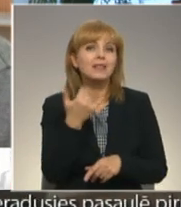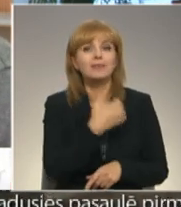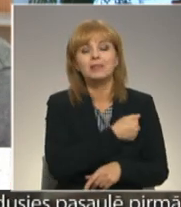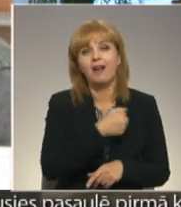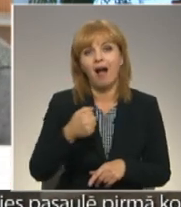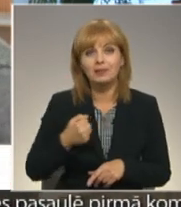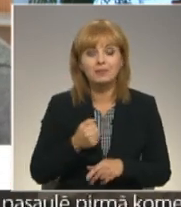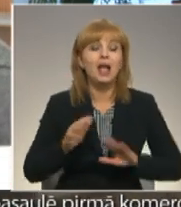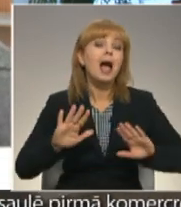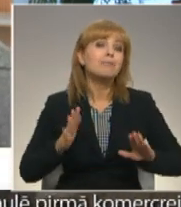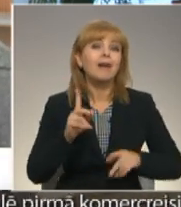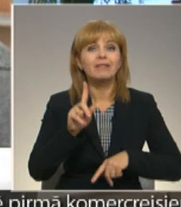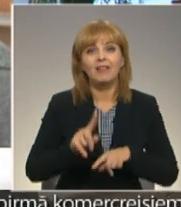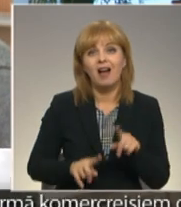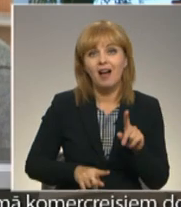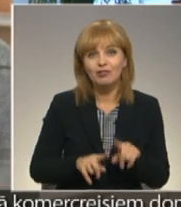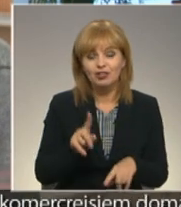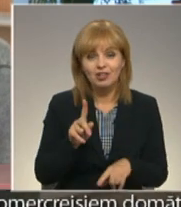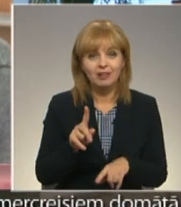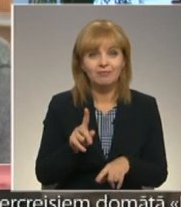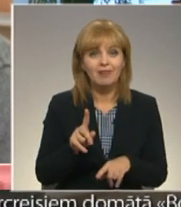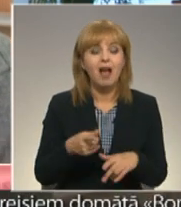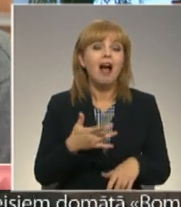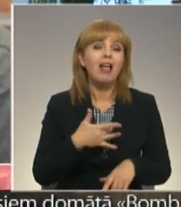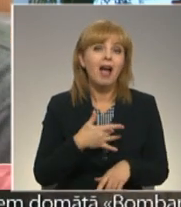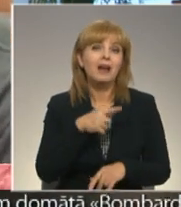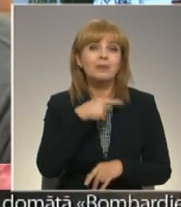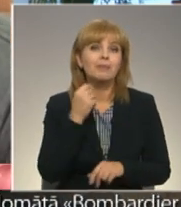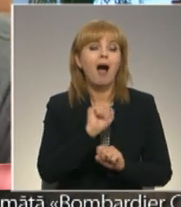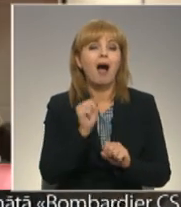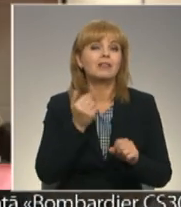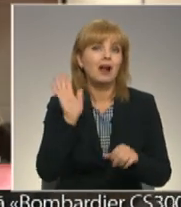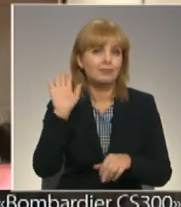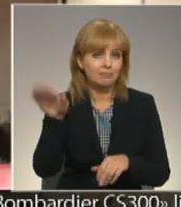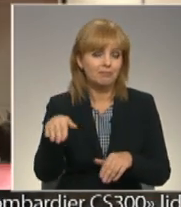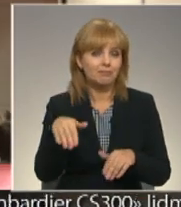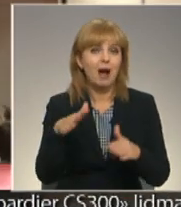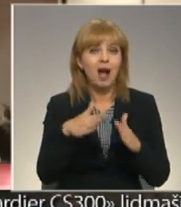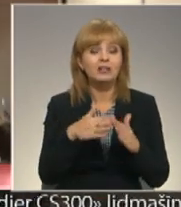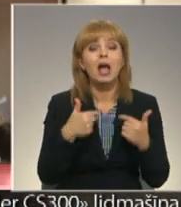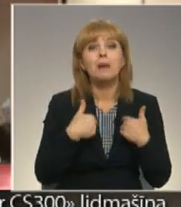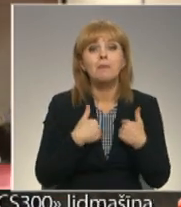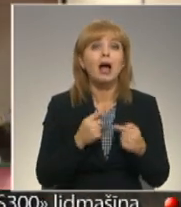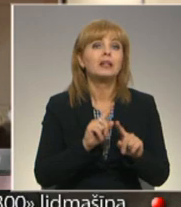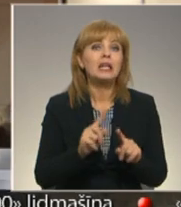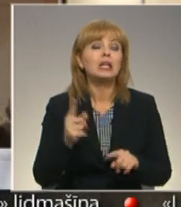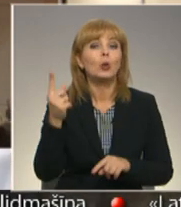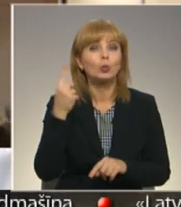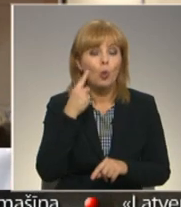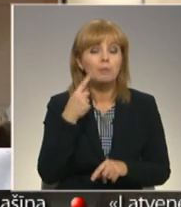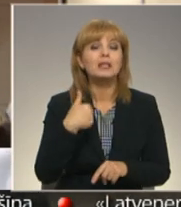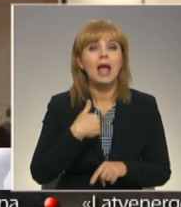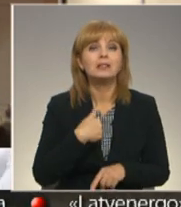karaspēki, bet dažiem laikam jau gribējies ātrāk mājās. Man ir tādas domas, es